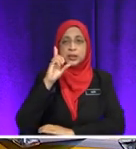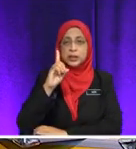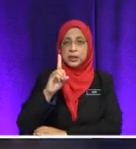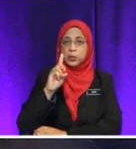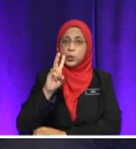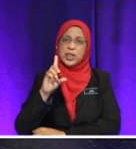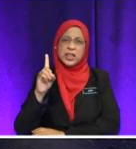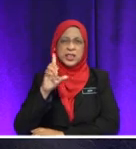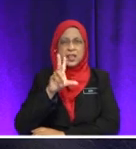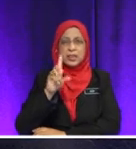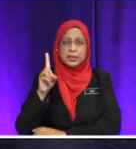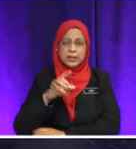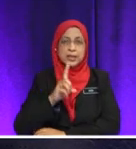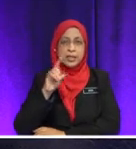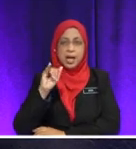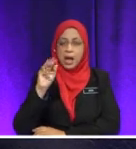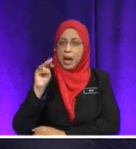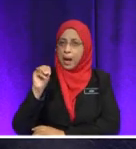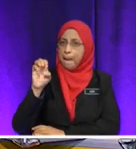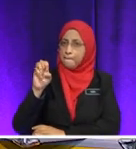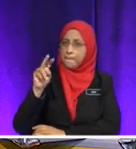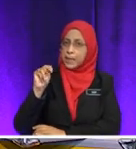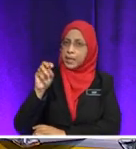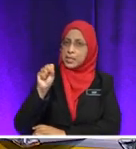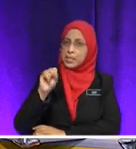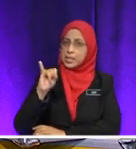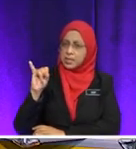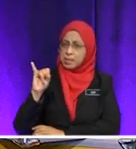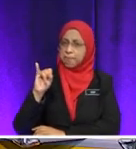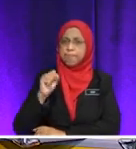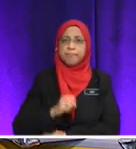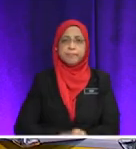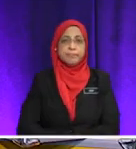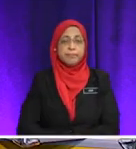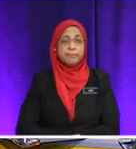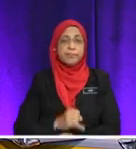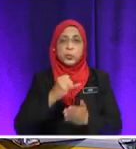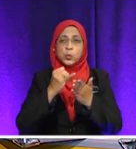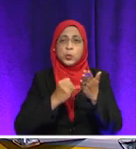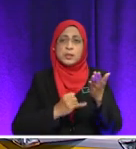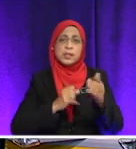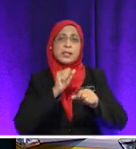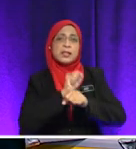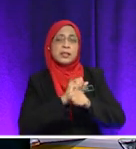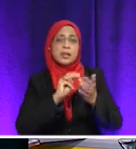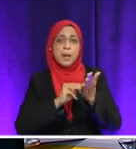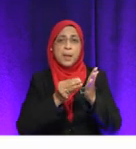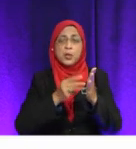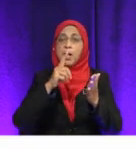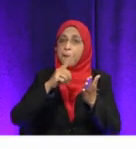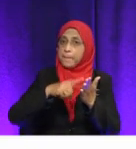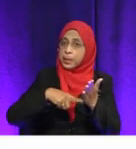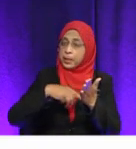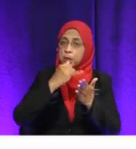oke baiklah Jadi apa yang dimaksud dengan lukisan kerja oke lukisan kerja diperlukan untuk